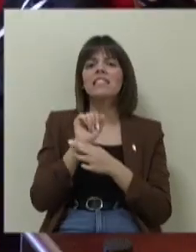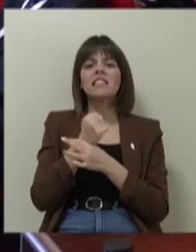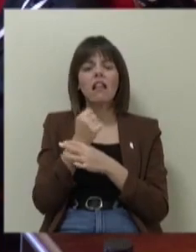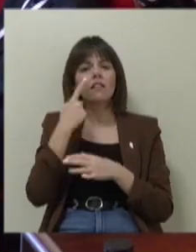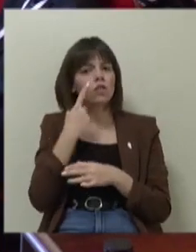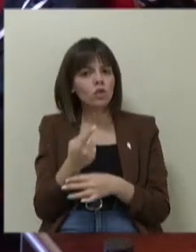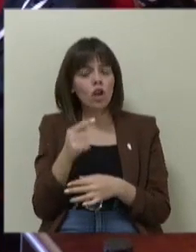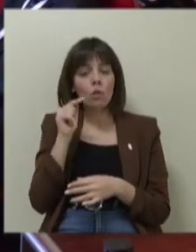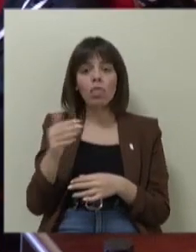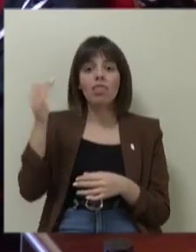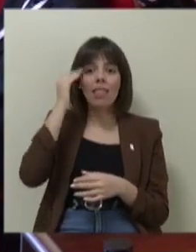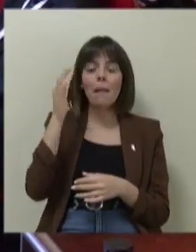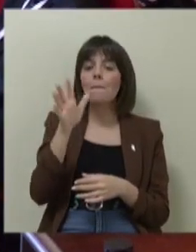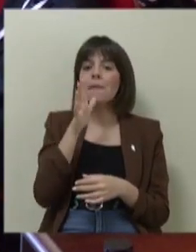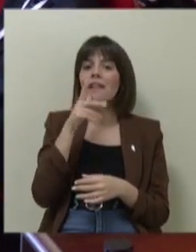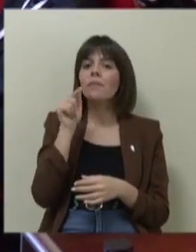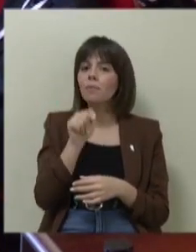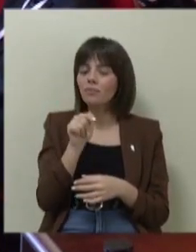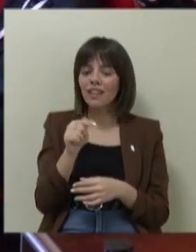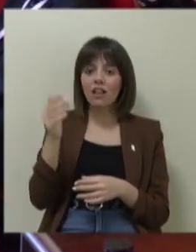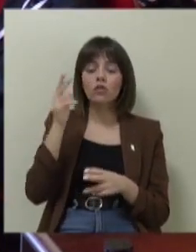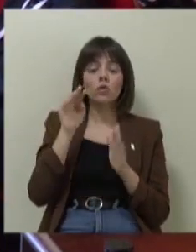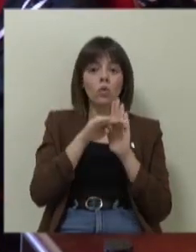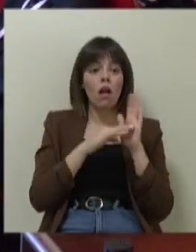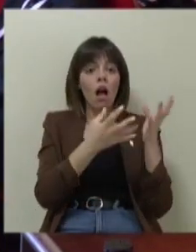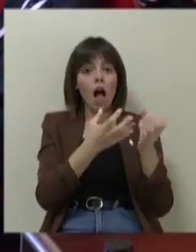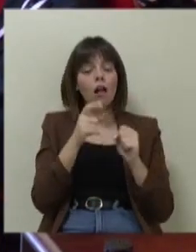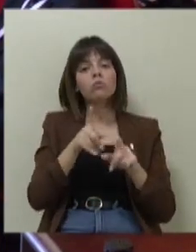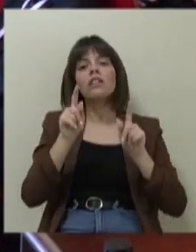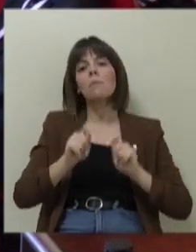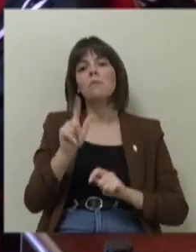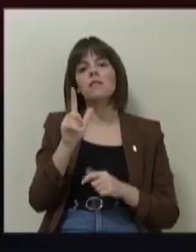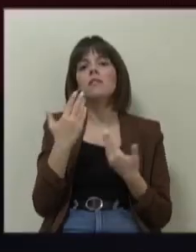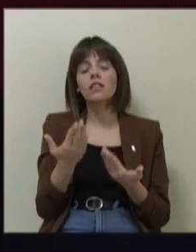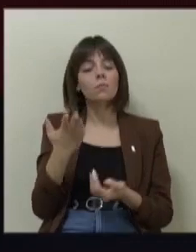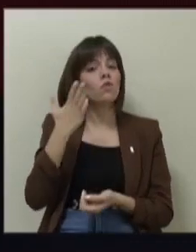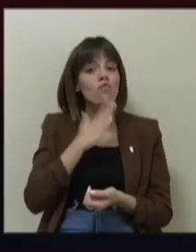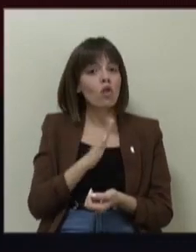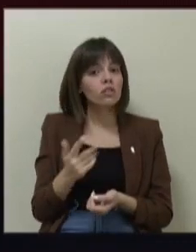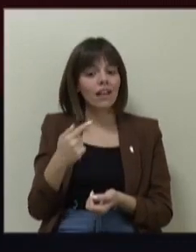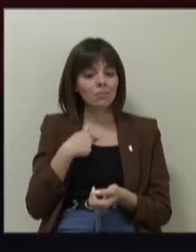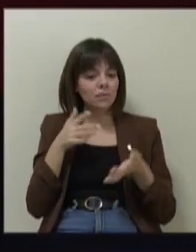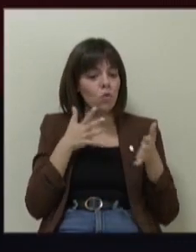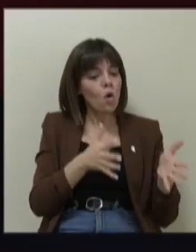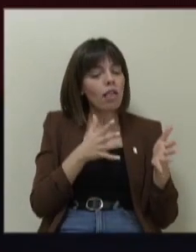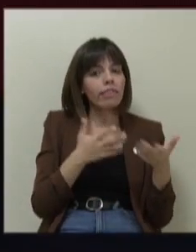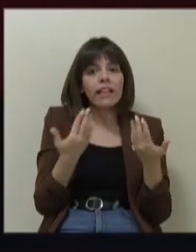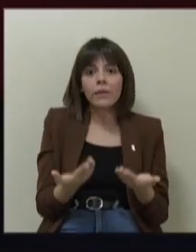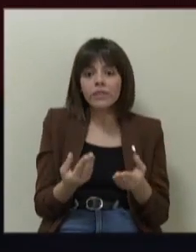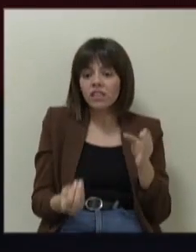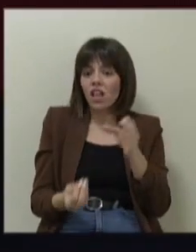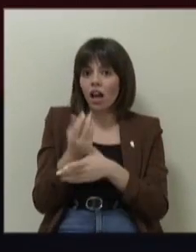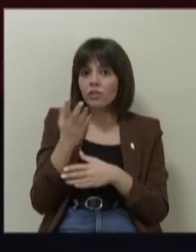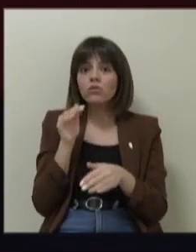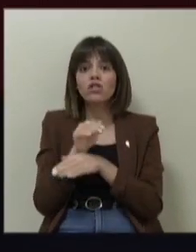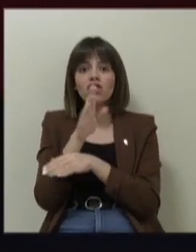eseri. Bu temel bilimleri esas alarak ve çoğaltarak bunu yapmamız lazım. Yoksa bizim ürettiğimiz, yarattığımız